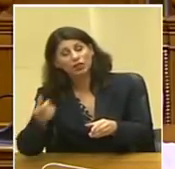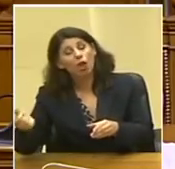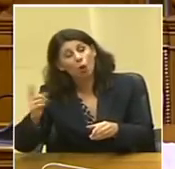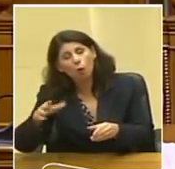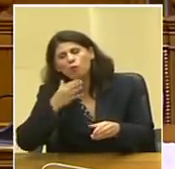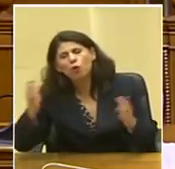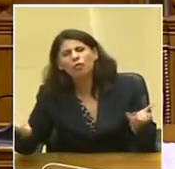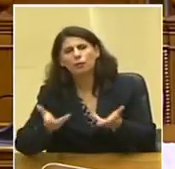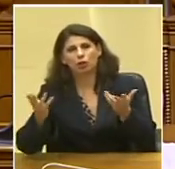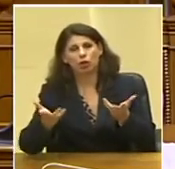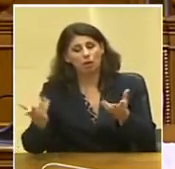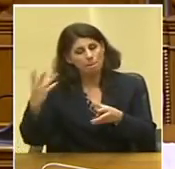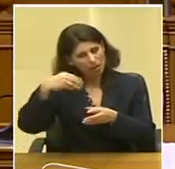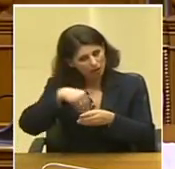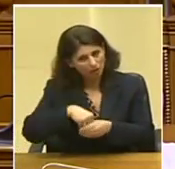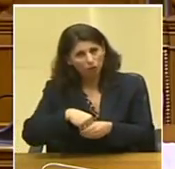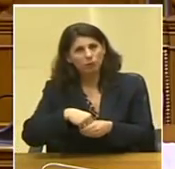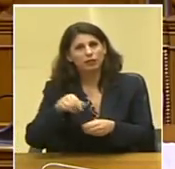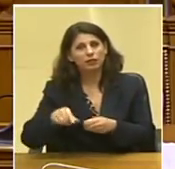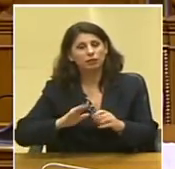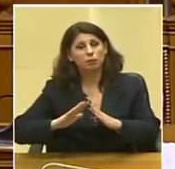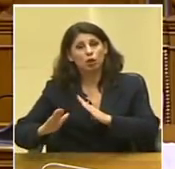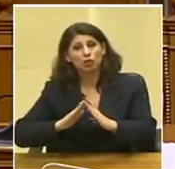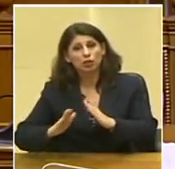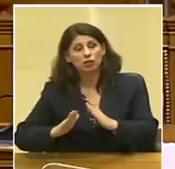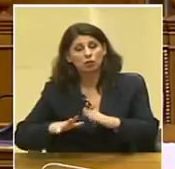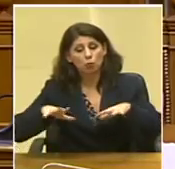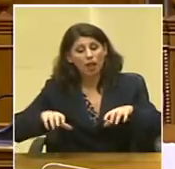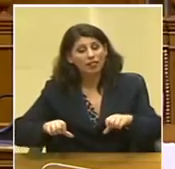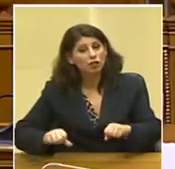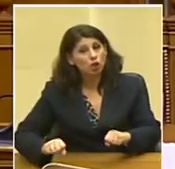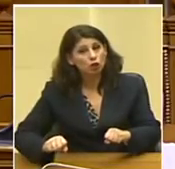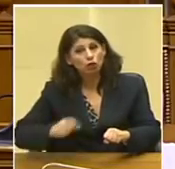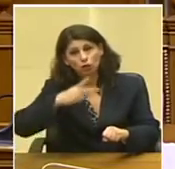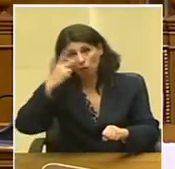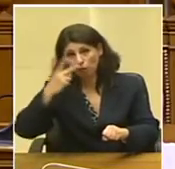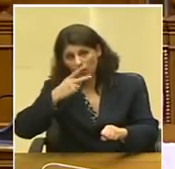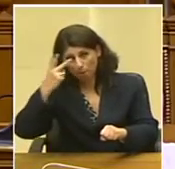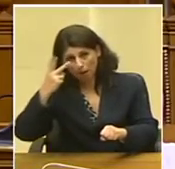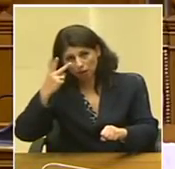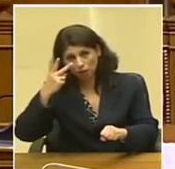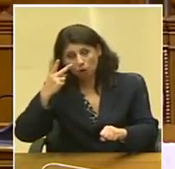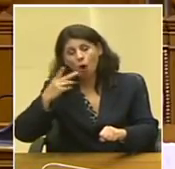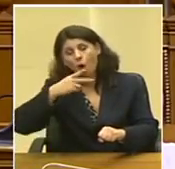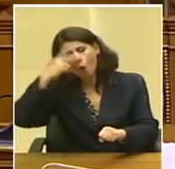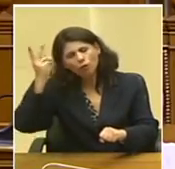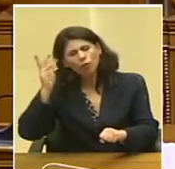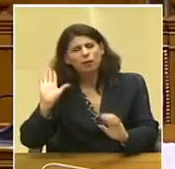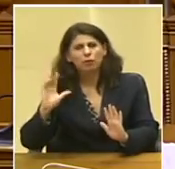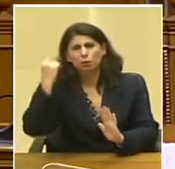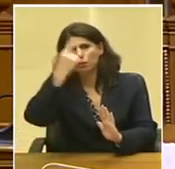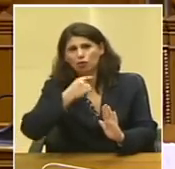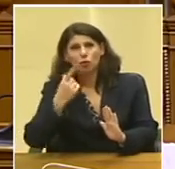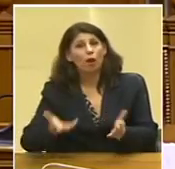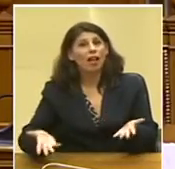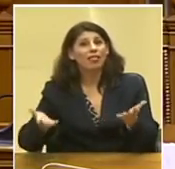λόγο, περιλαμβανομένης της προστασίας του καθεστώτος και των δικαιωμάτων οποιοδήποτε προσώπων δεν